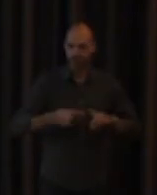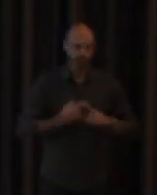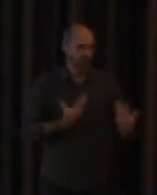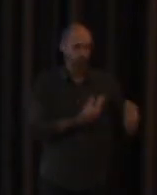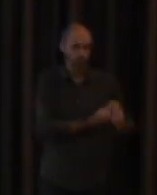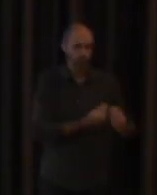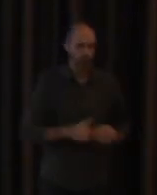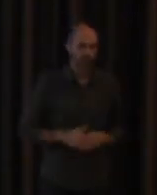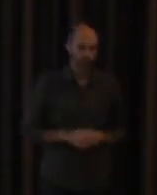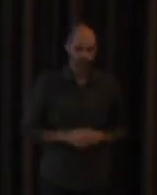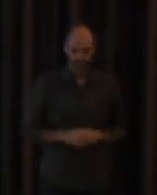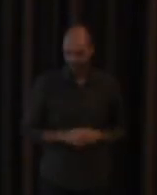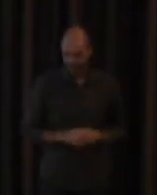companyia.